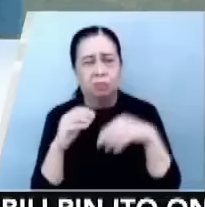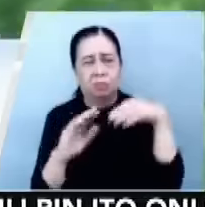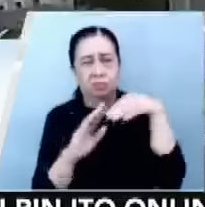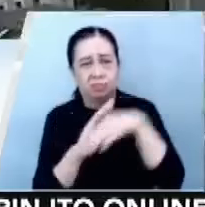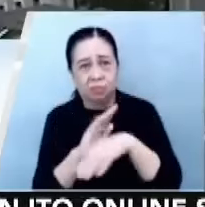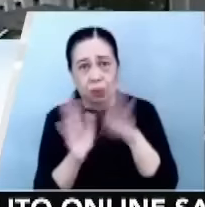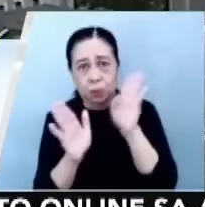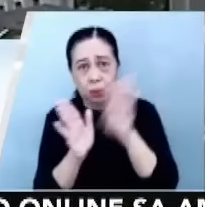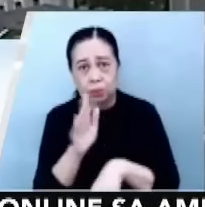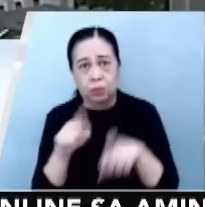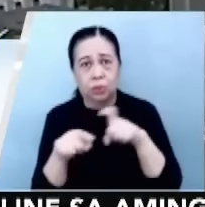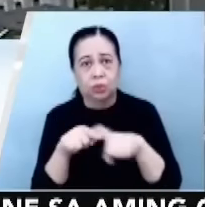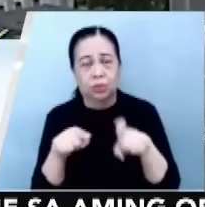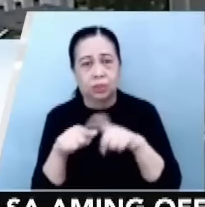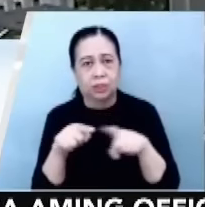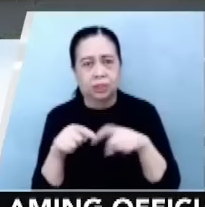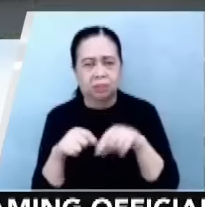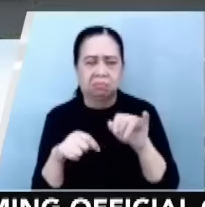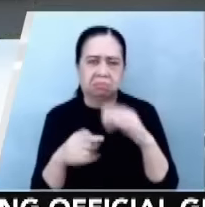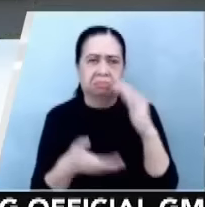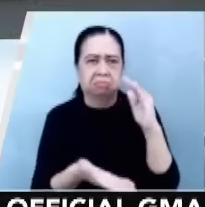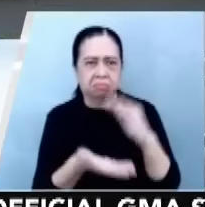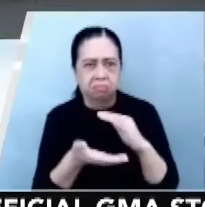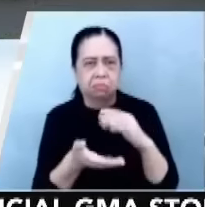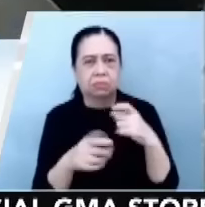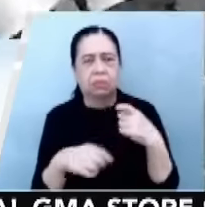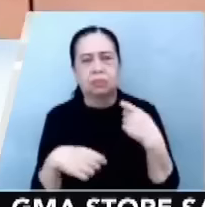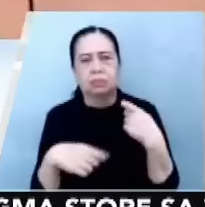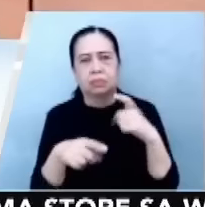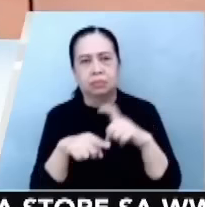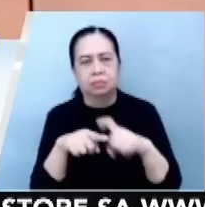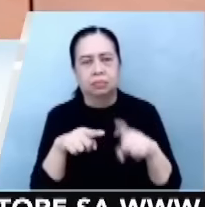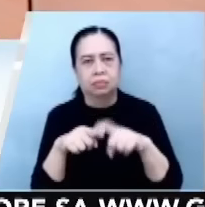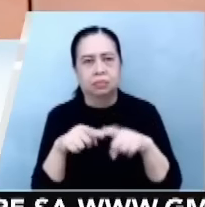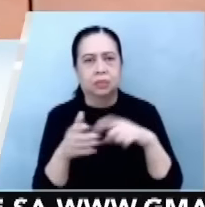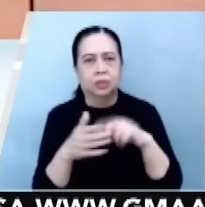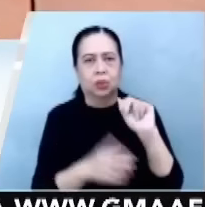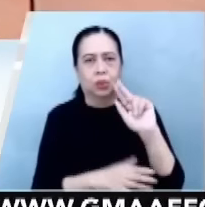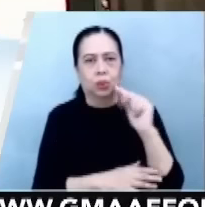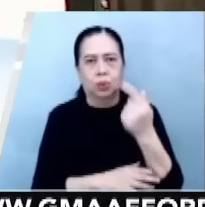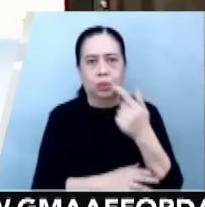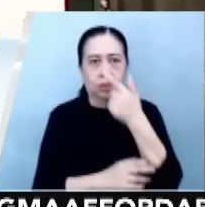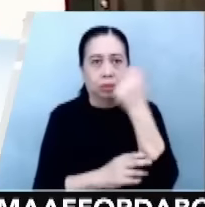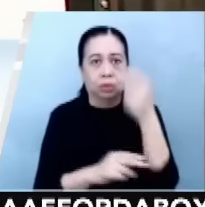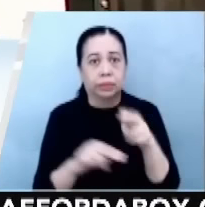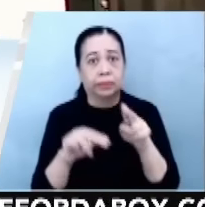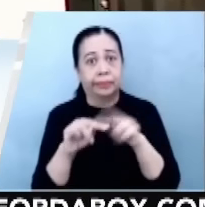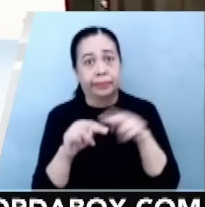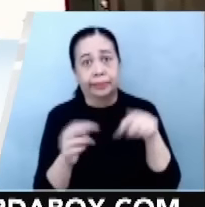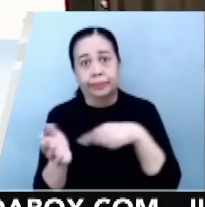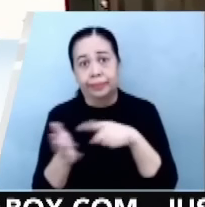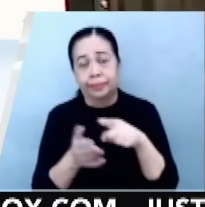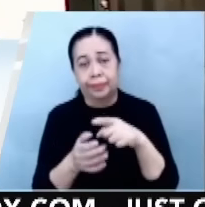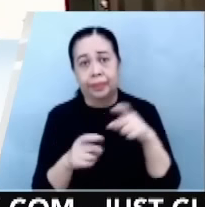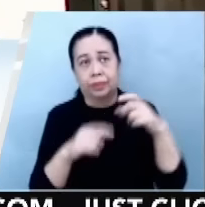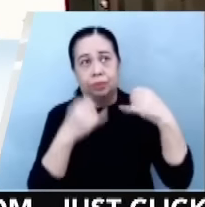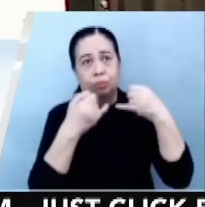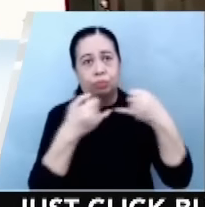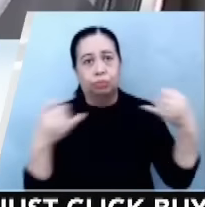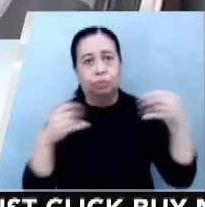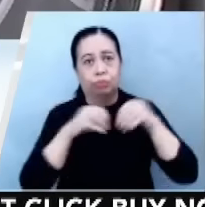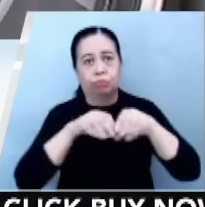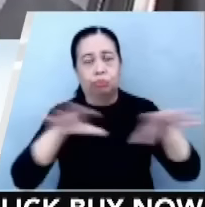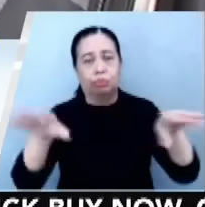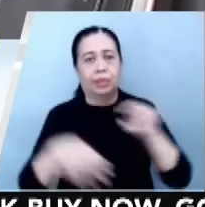kuryente. Umaba naman ang generation charge para sa buwan ng Agosto. Pero dahil nagtaas ng singil sa transmission charge ang National Grid